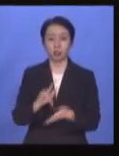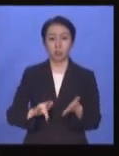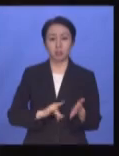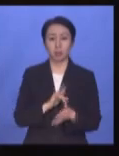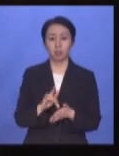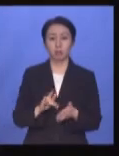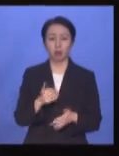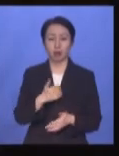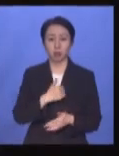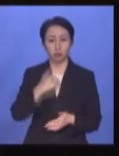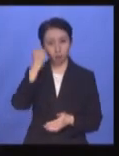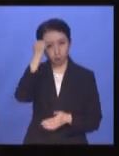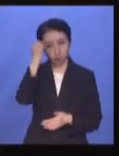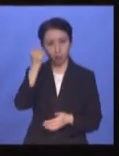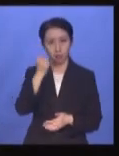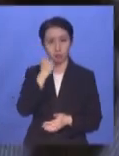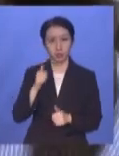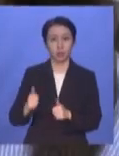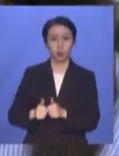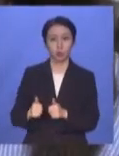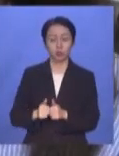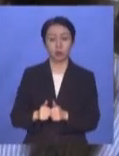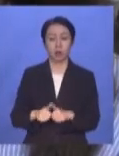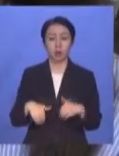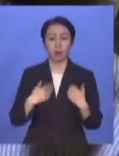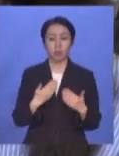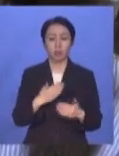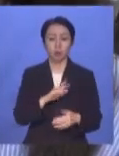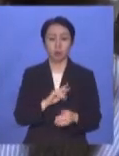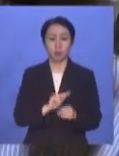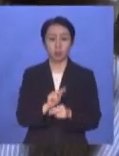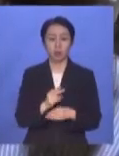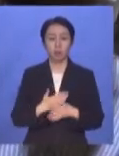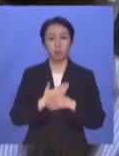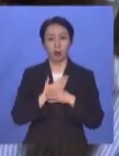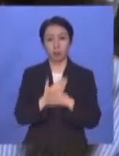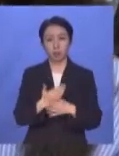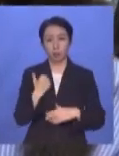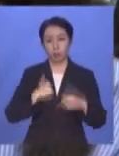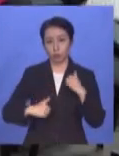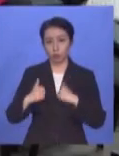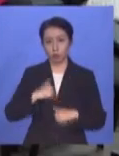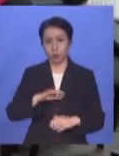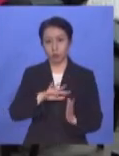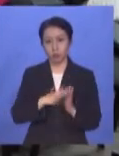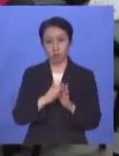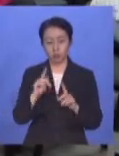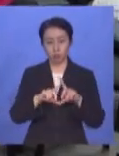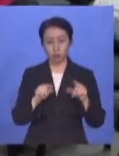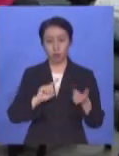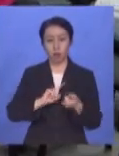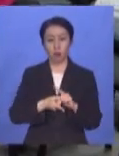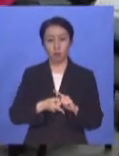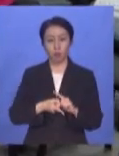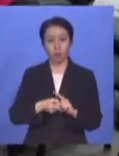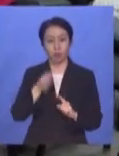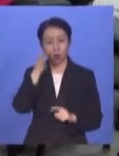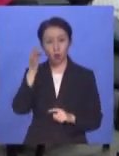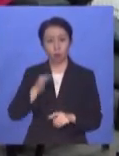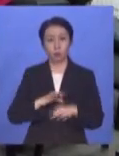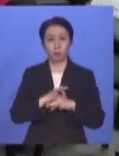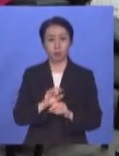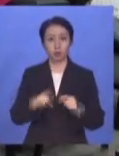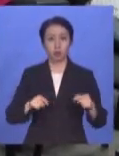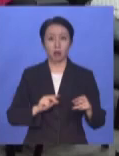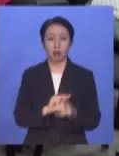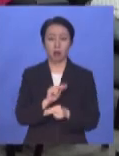центром. Хотим выразить благодарность за сотрудничество. Оказание методической поддержки учителям сельских школ, обмен опытом, проведение